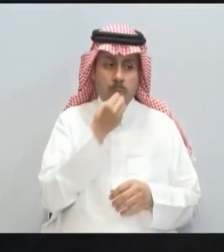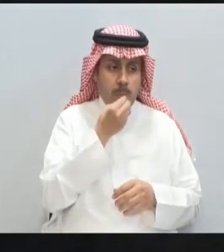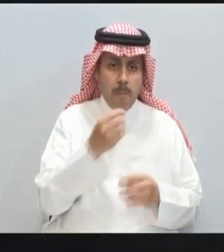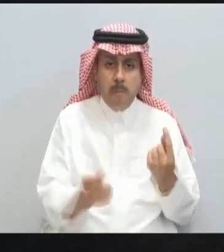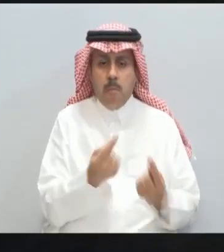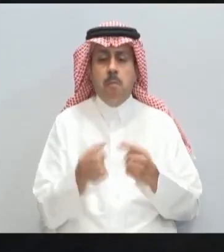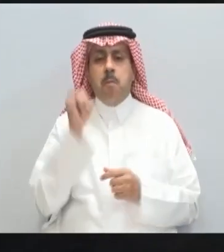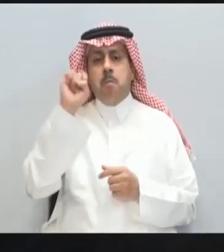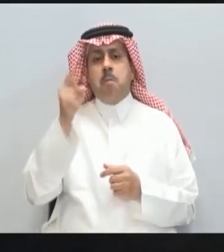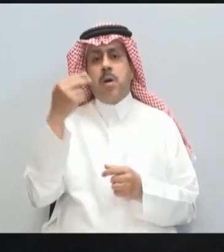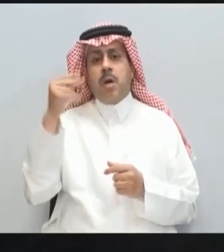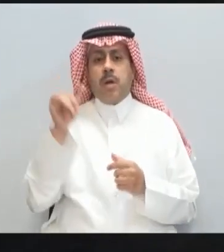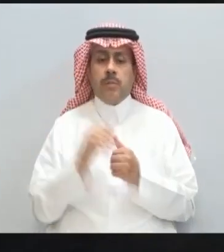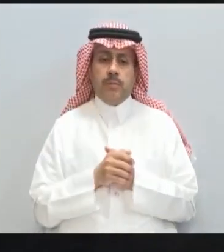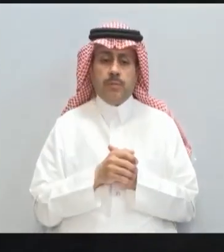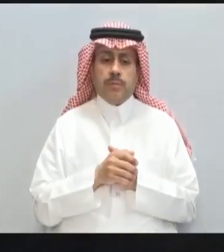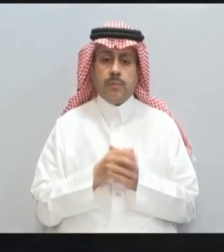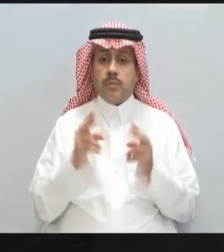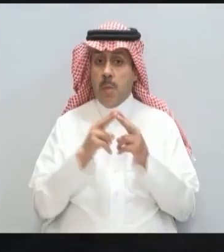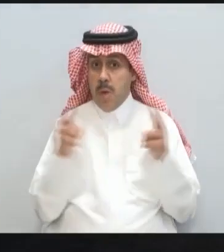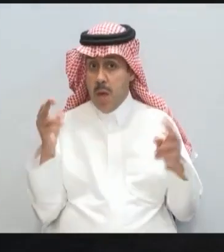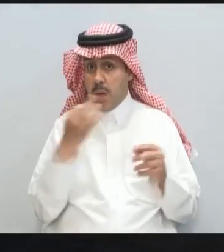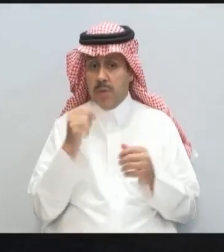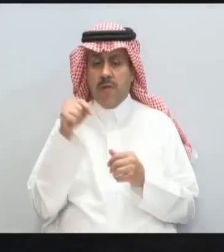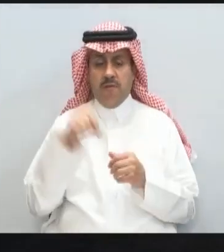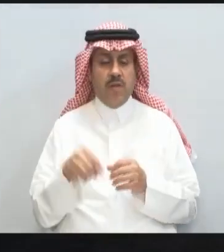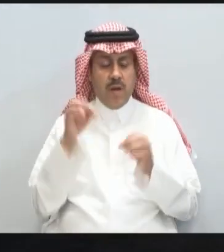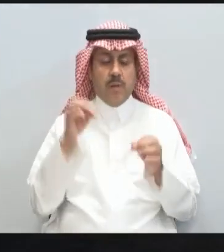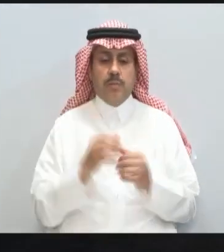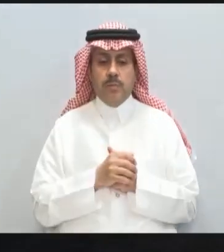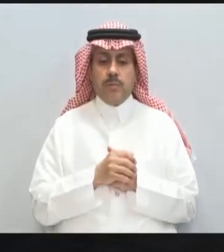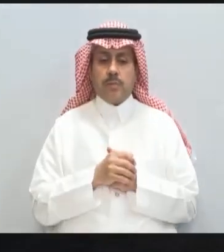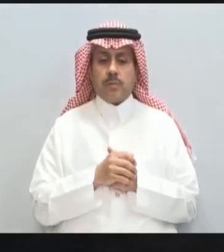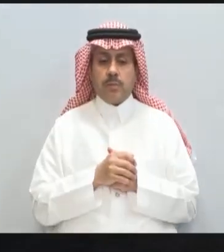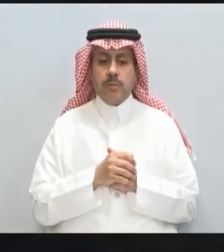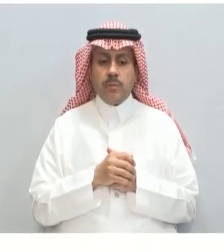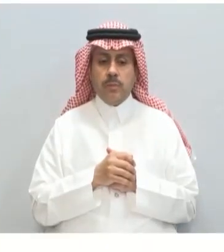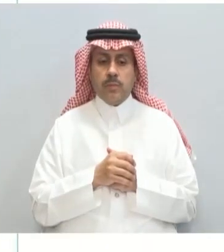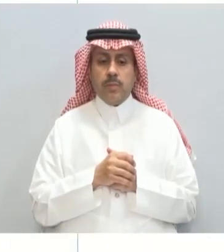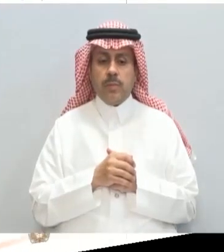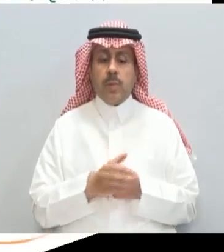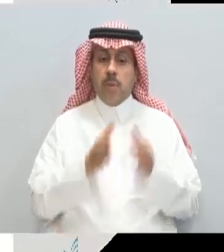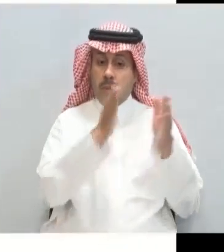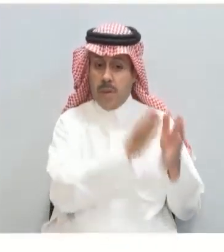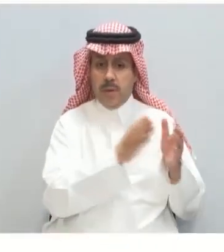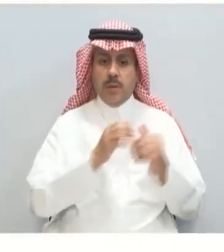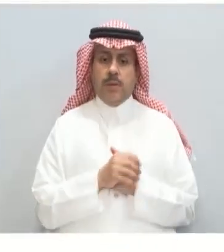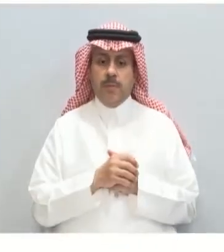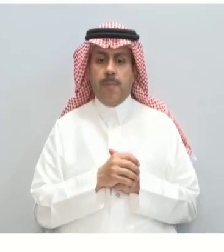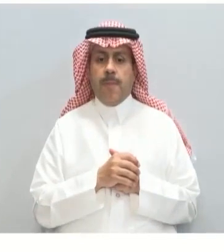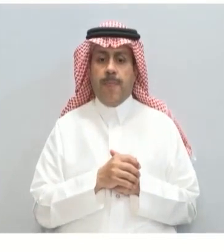والطالبات ببيان الكلمات الغريبه في الا ايات التي معنا بعد هذا كونوا معي ايها الطلاب